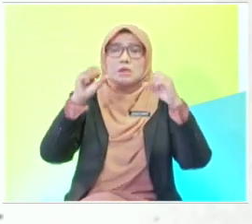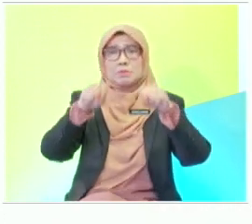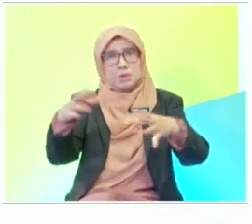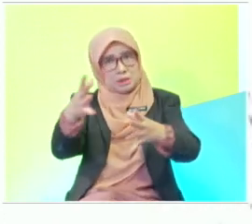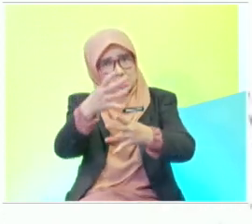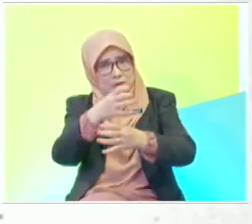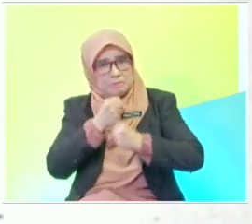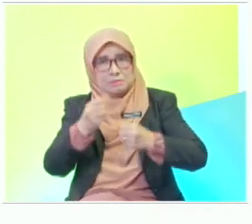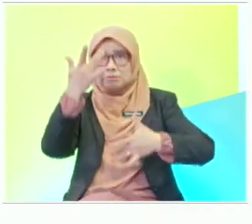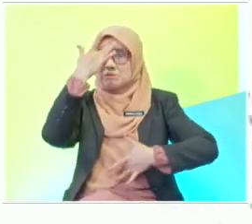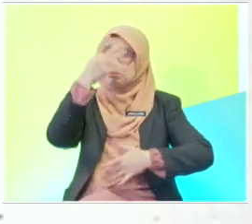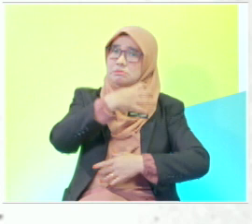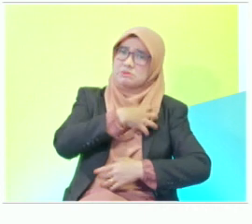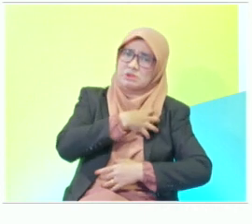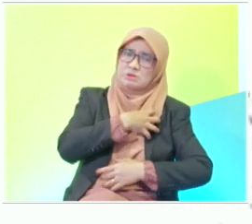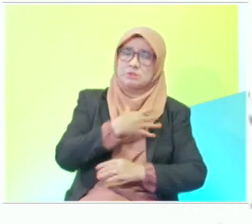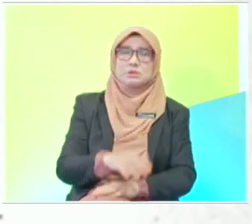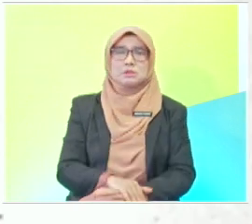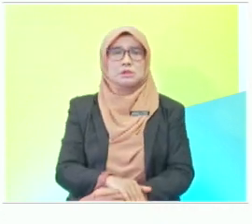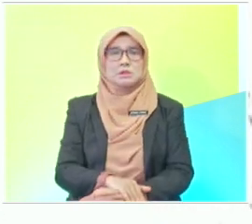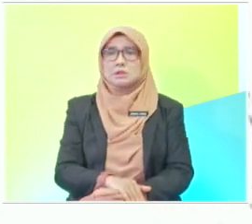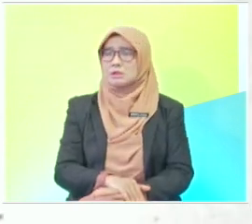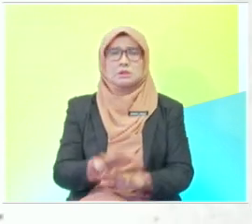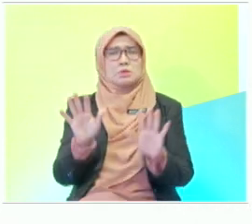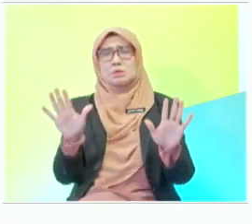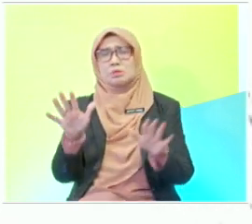penyakit jantung. Bukankah maklumat ini tidak melegakan?